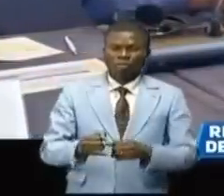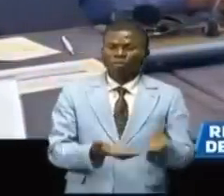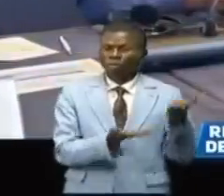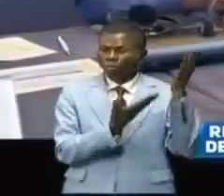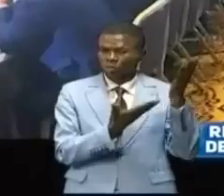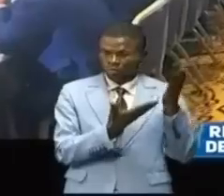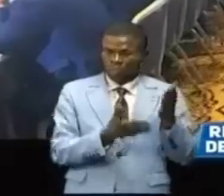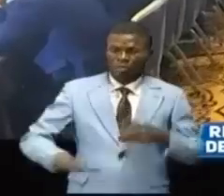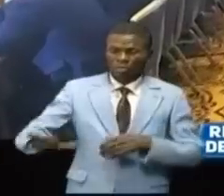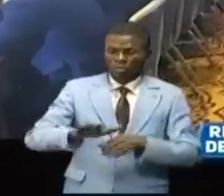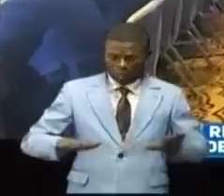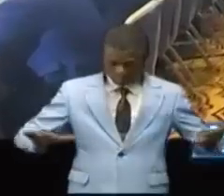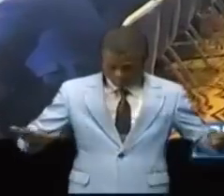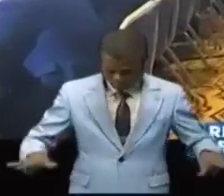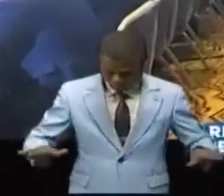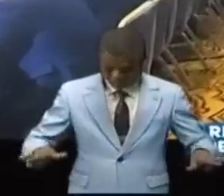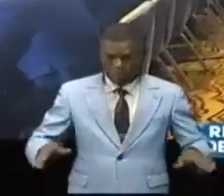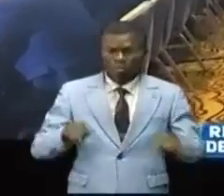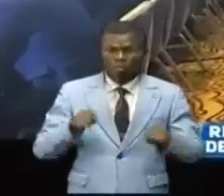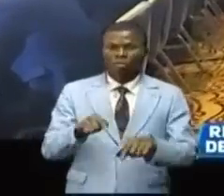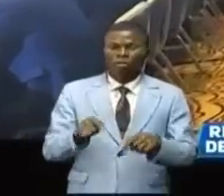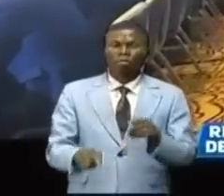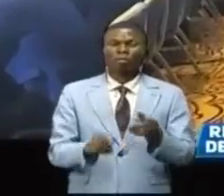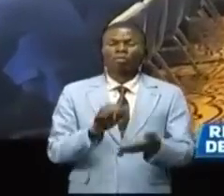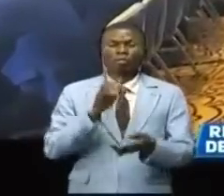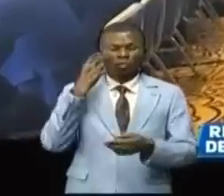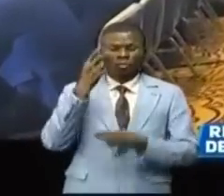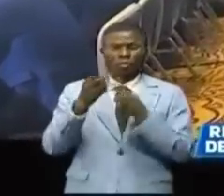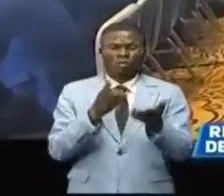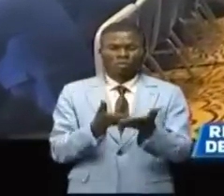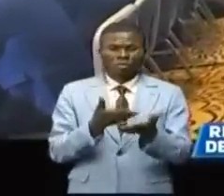Émirats arabes unis qu'il sera désormais difficile pour les